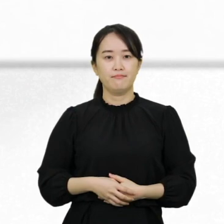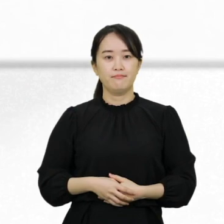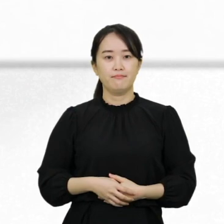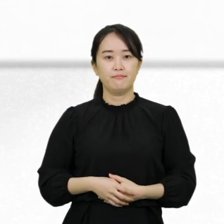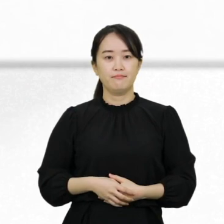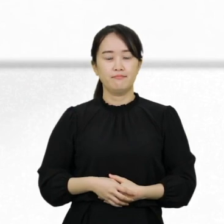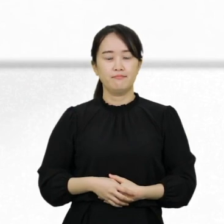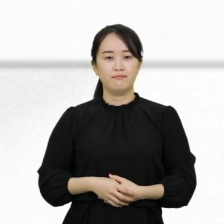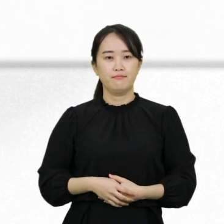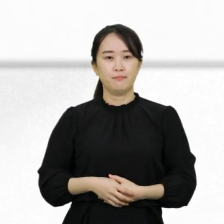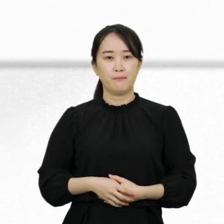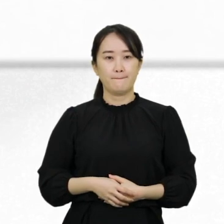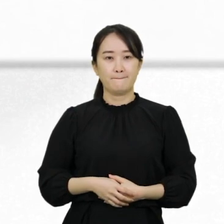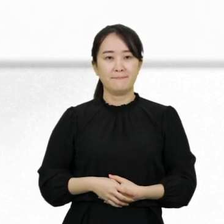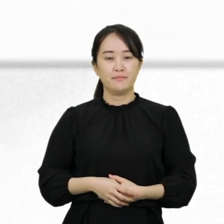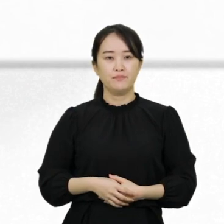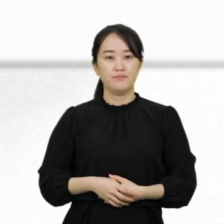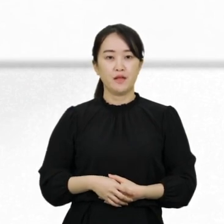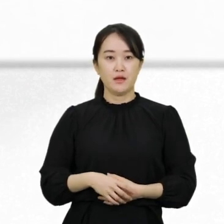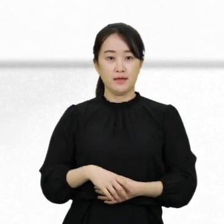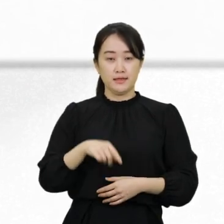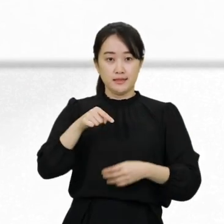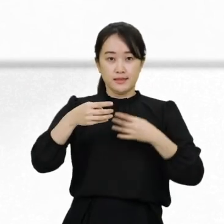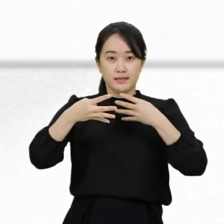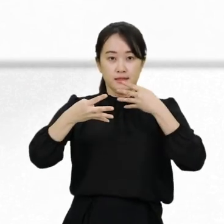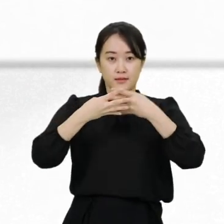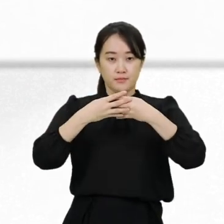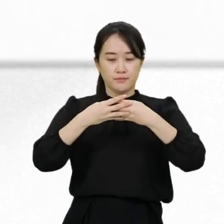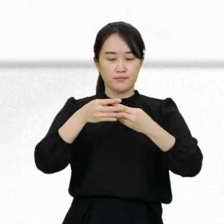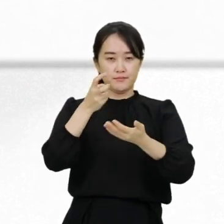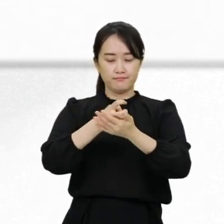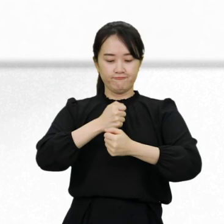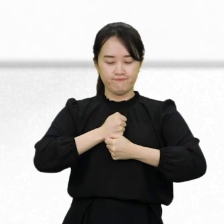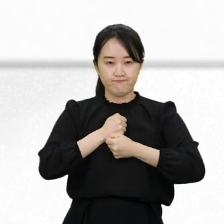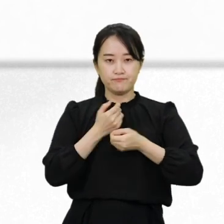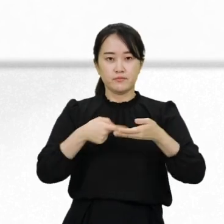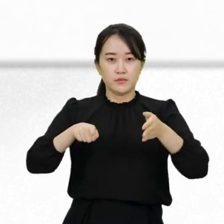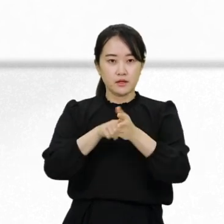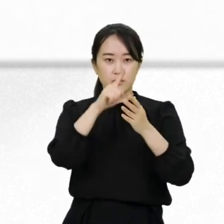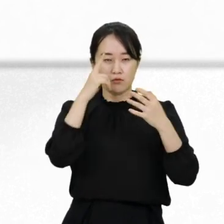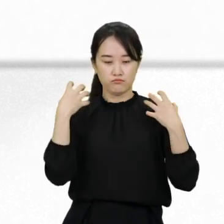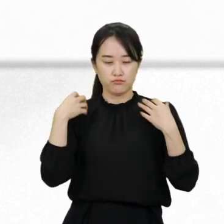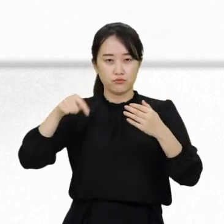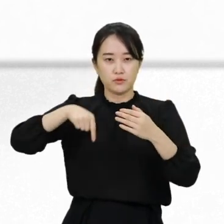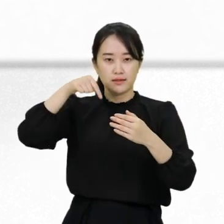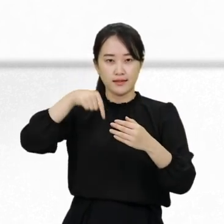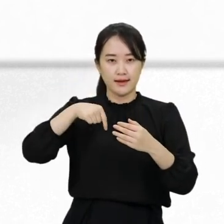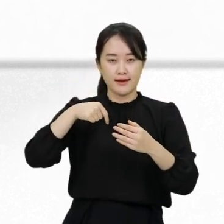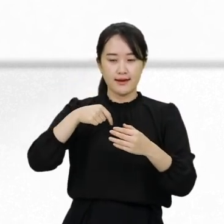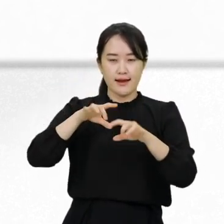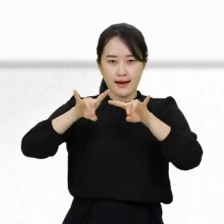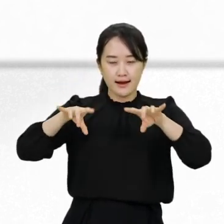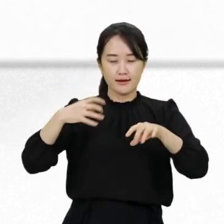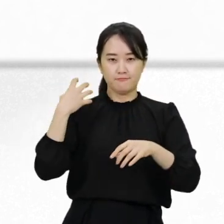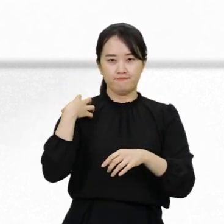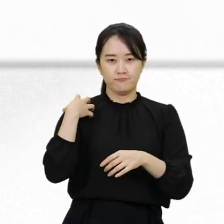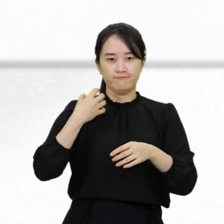제32조, 국제협력. 이 협약의 목적과 원칙 실현을 위한 국내적인 노력의 지원에